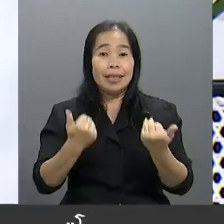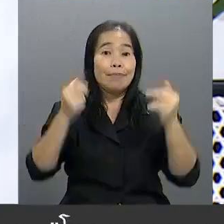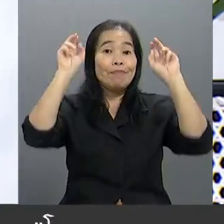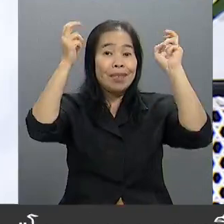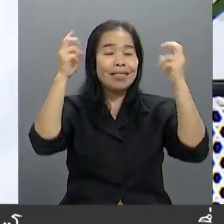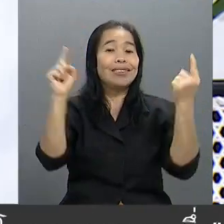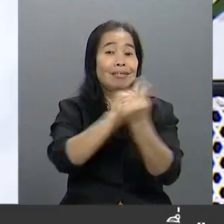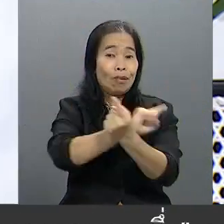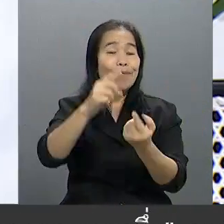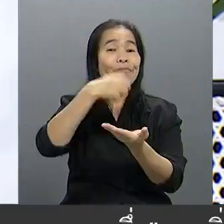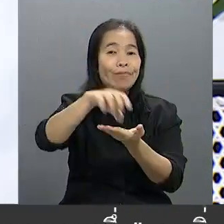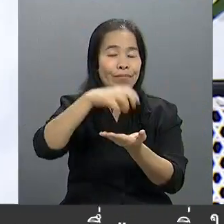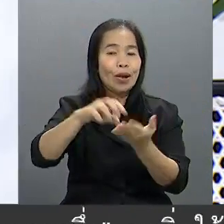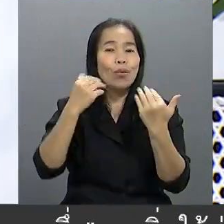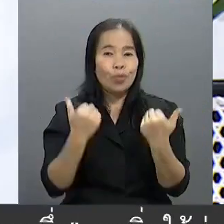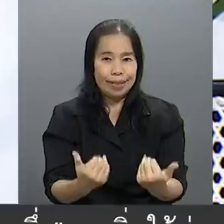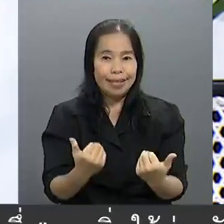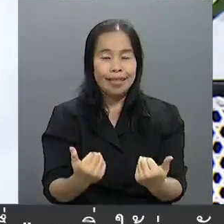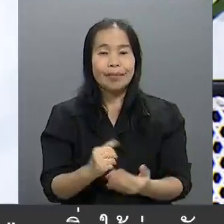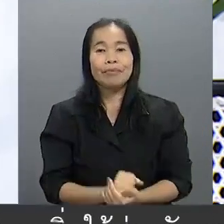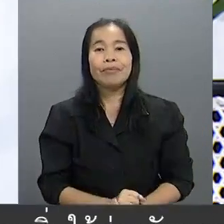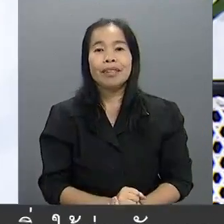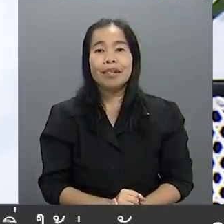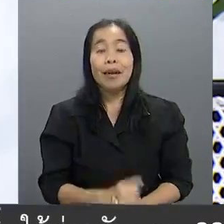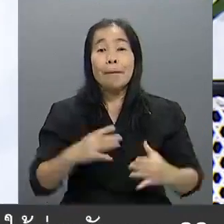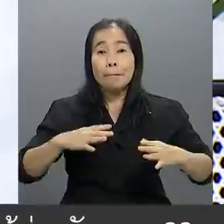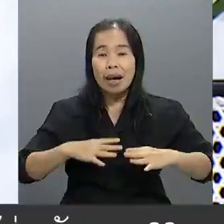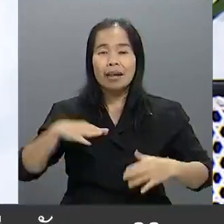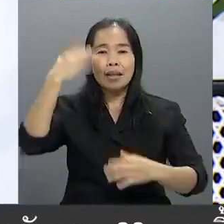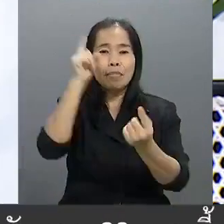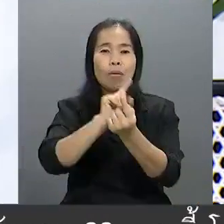มเช้านี้ในช่วงประเด็นสังคมอีกสักครู่กลับมาพบกันในช่วงสีสันวาไรตี้สักครู่เดียวค่ะ